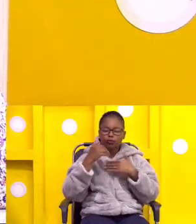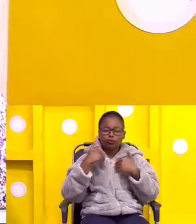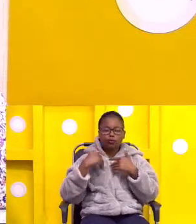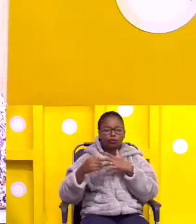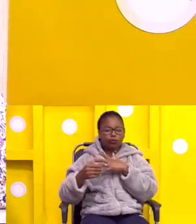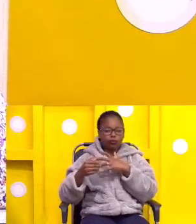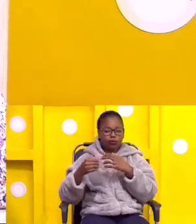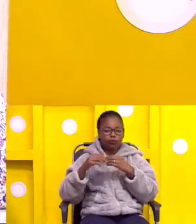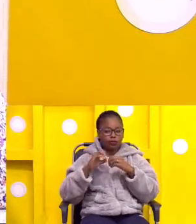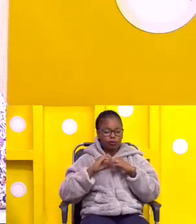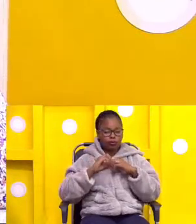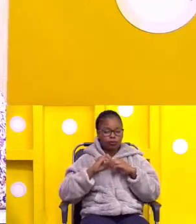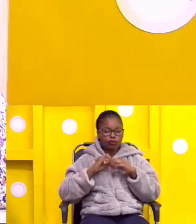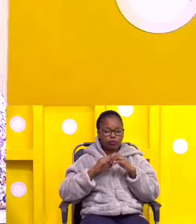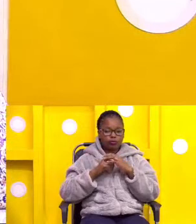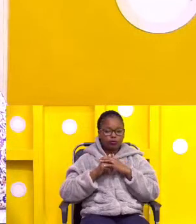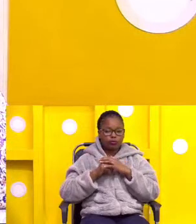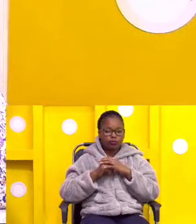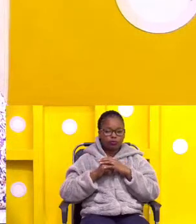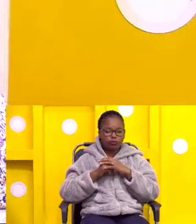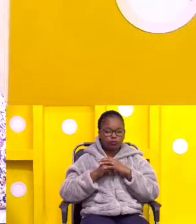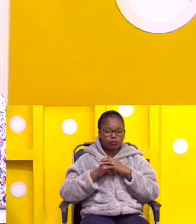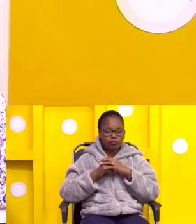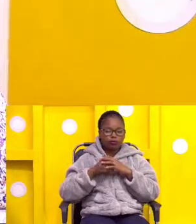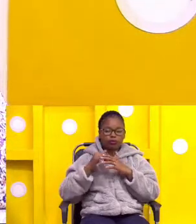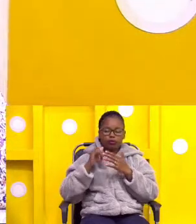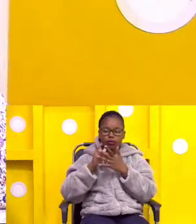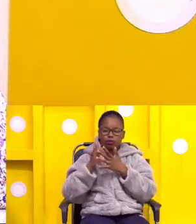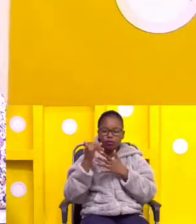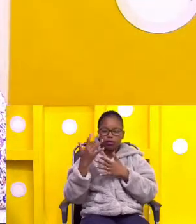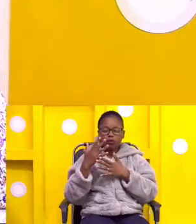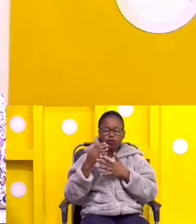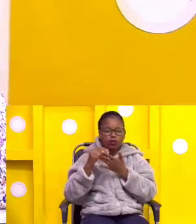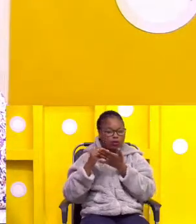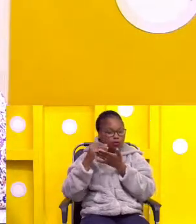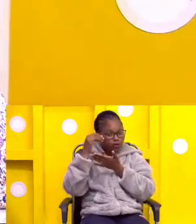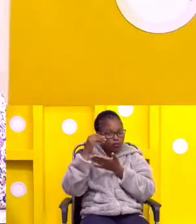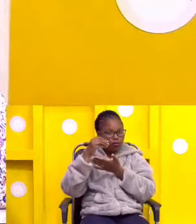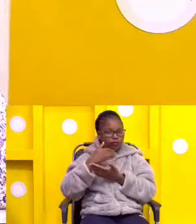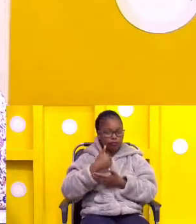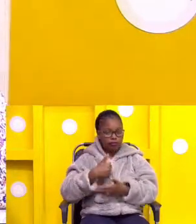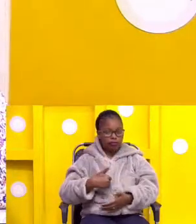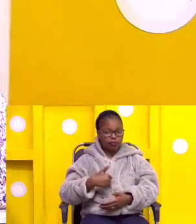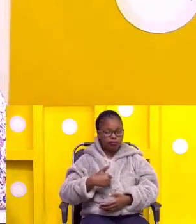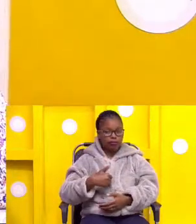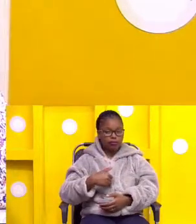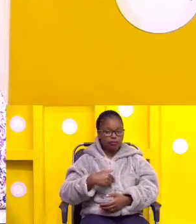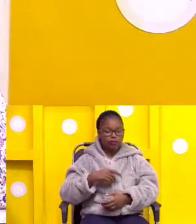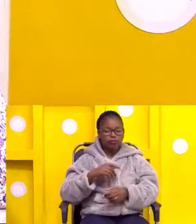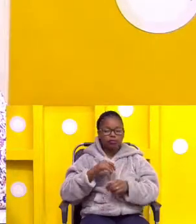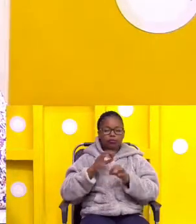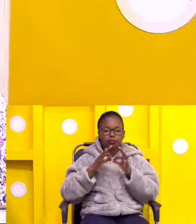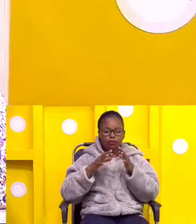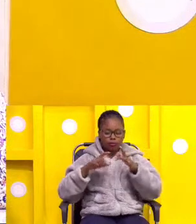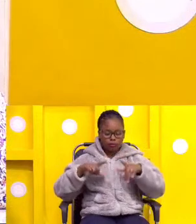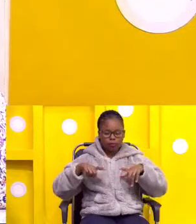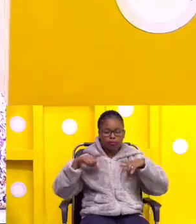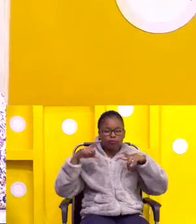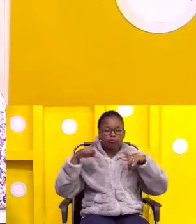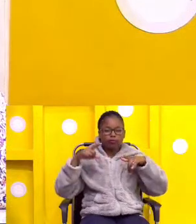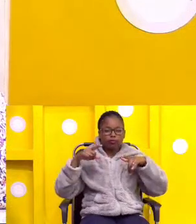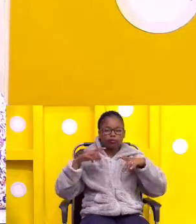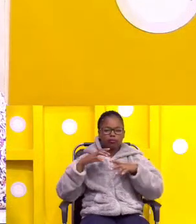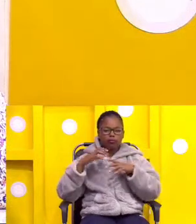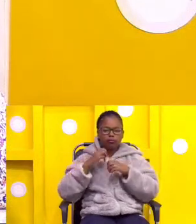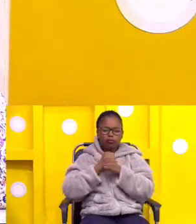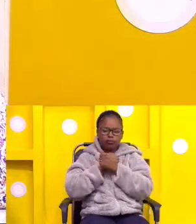mwene ohoti. Udusio niyo na adho midhiriye. Araji lile, lile yogotora, dokanede